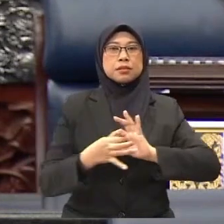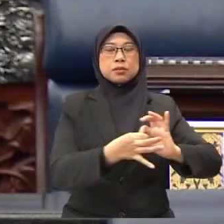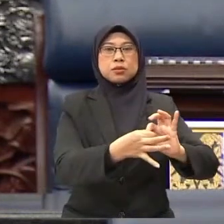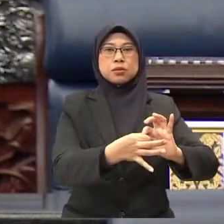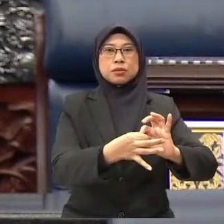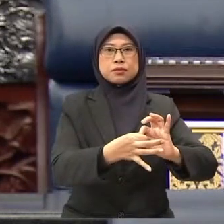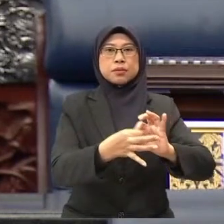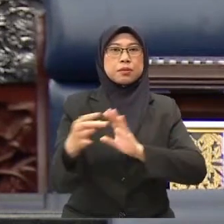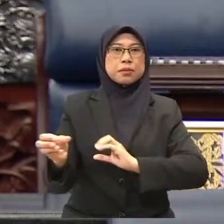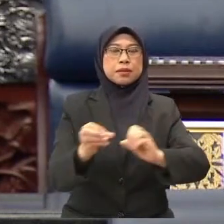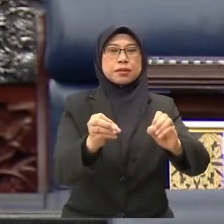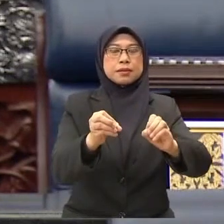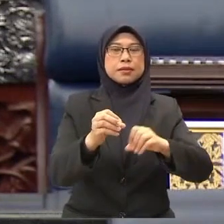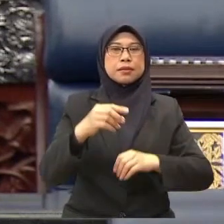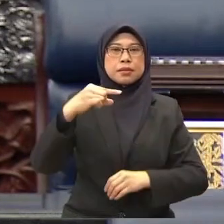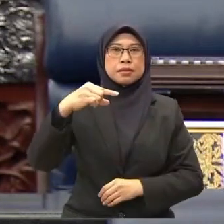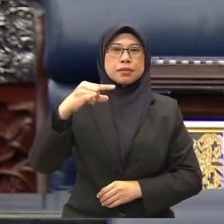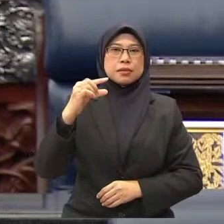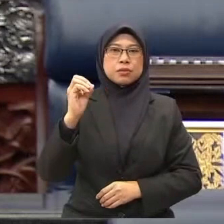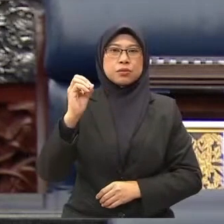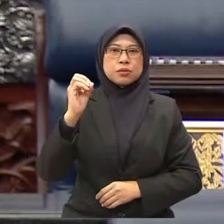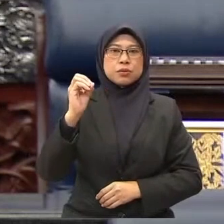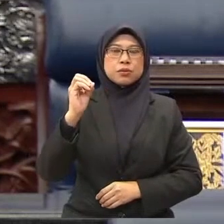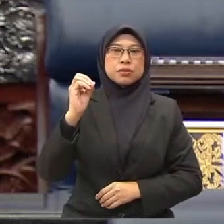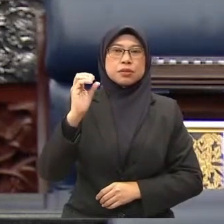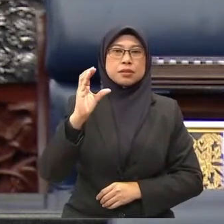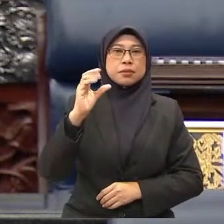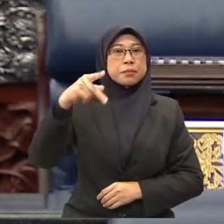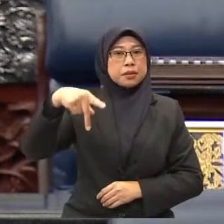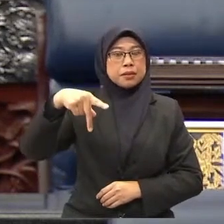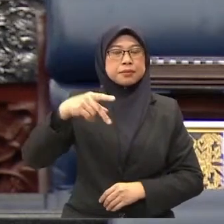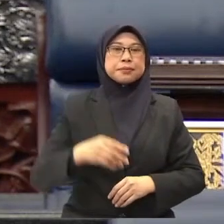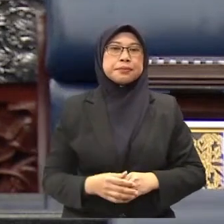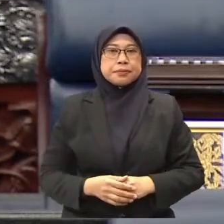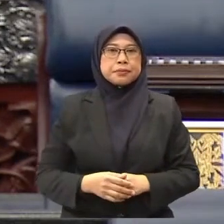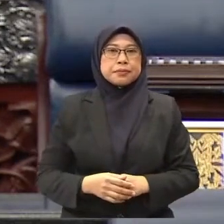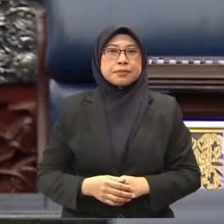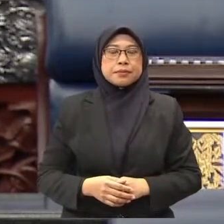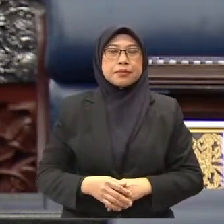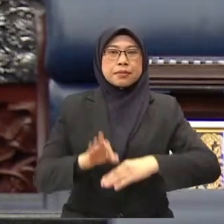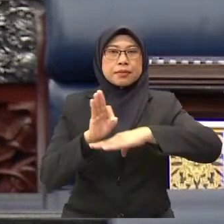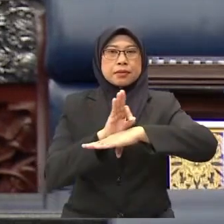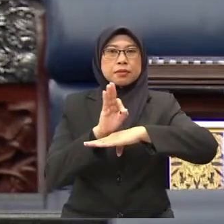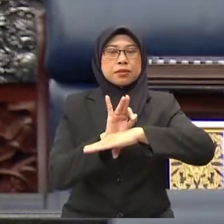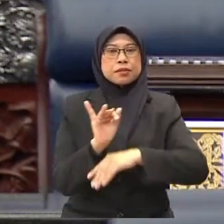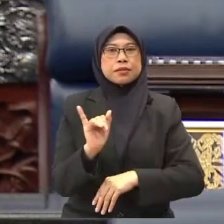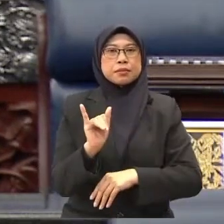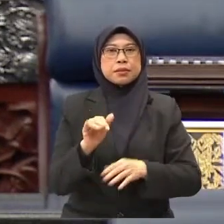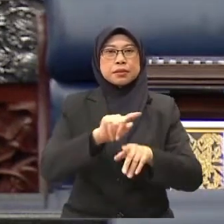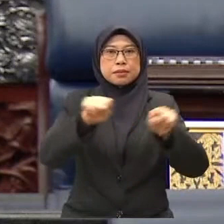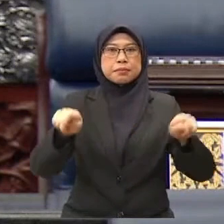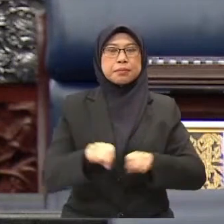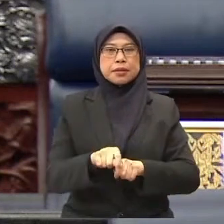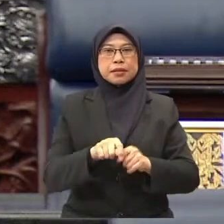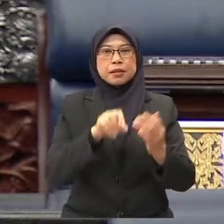Operating Picture, JCOP, bagi tujuan pengurusan bencana. Ia juga akan berfungsi sebagai pangkalan